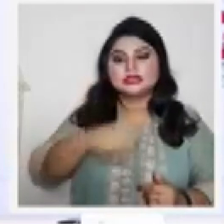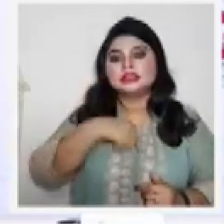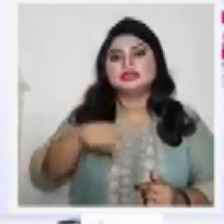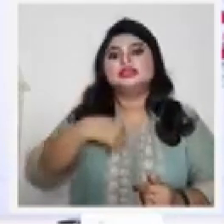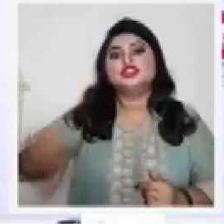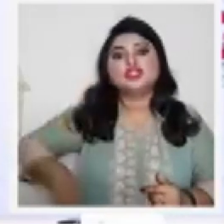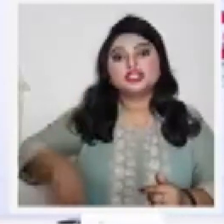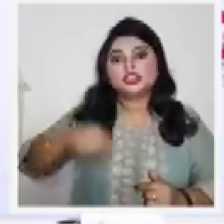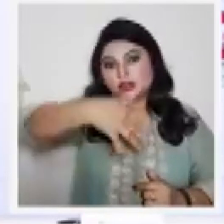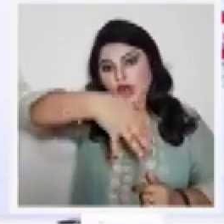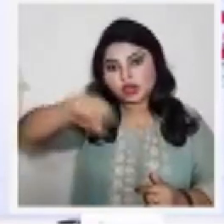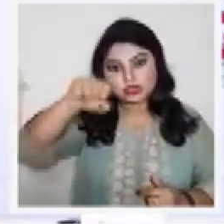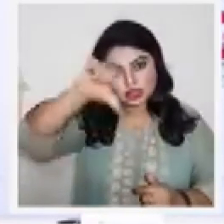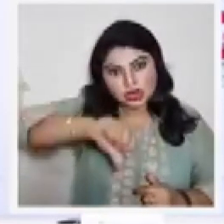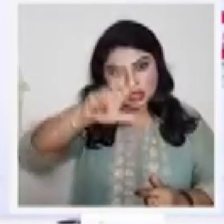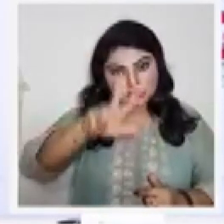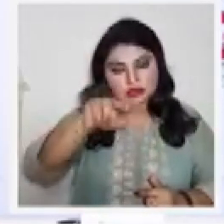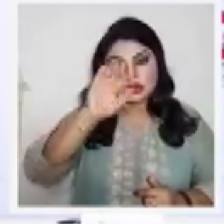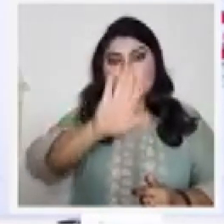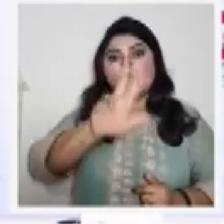ময়মনসিংহ 71 জন।